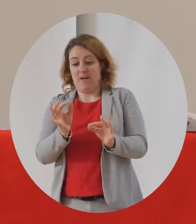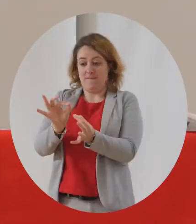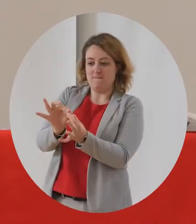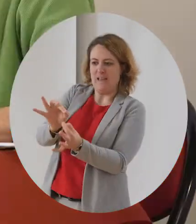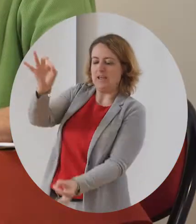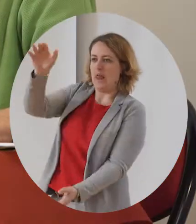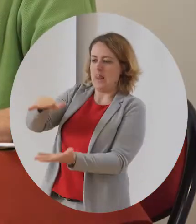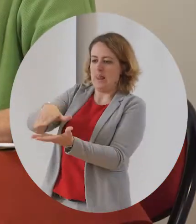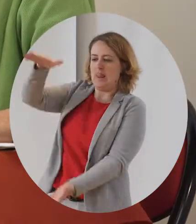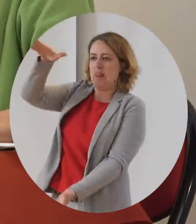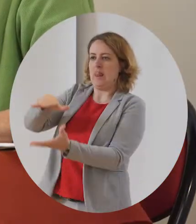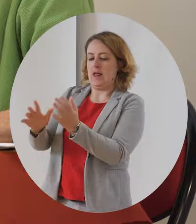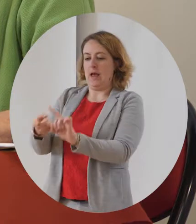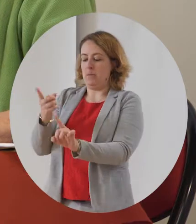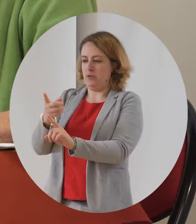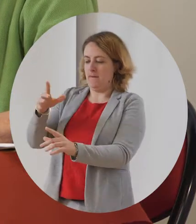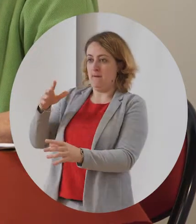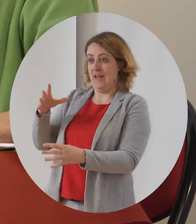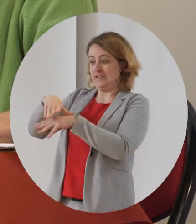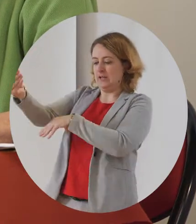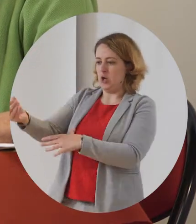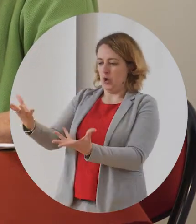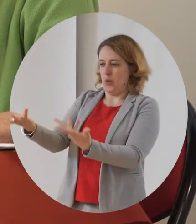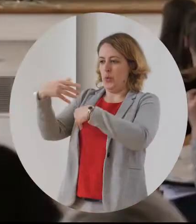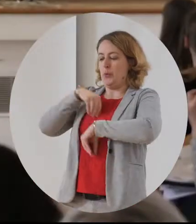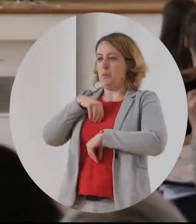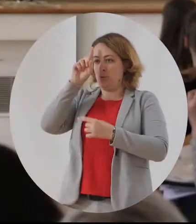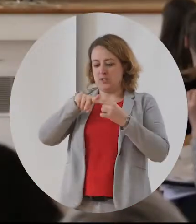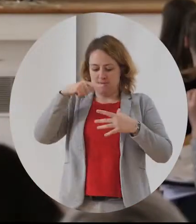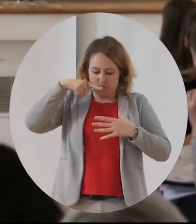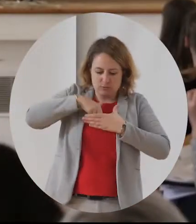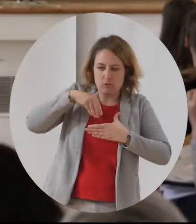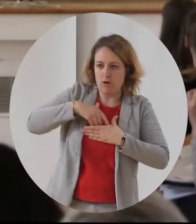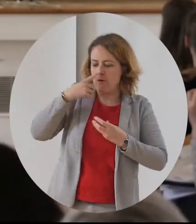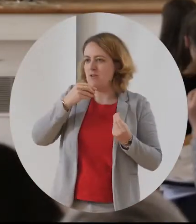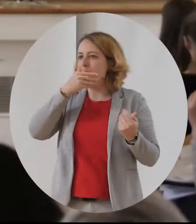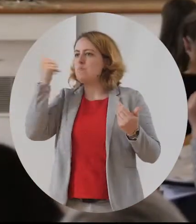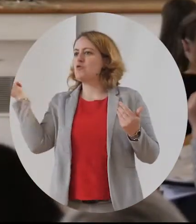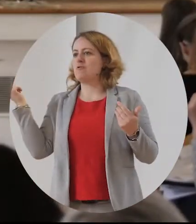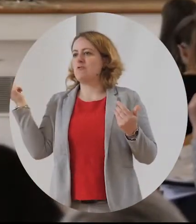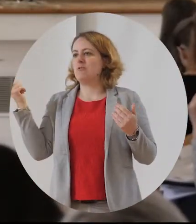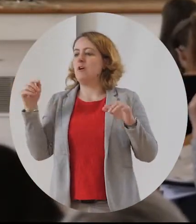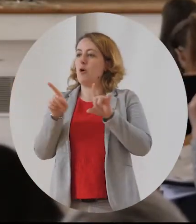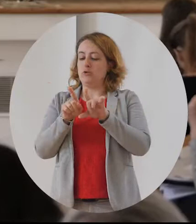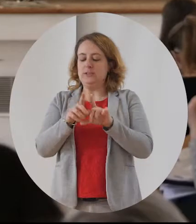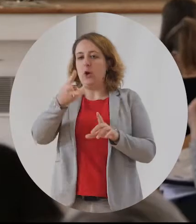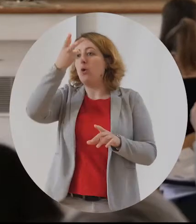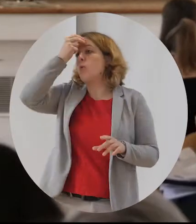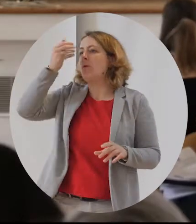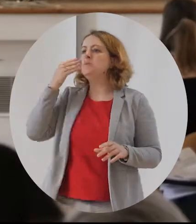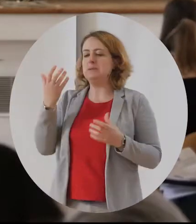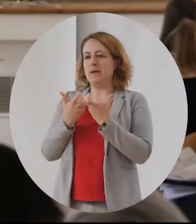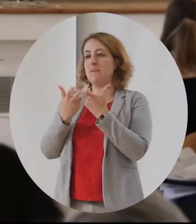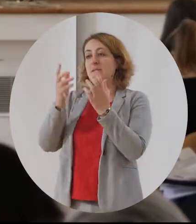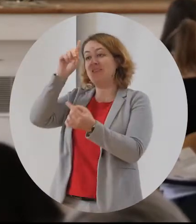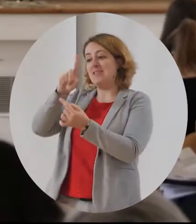faut la ressentir en soi, mais il faut la voir à l'extérieur pour bien la comprendre. Et on comprend aussi pourquoi, quand on n'a pas de verticalité, on ne peut pas faire des